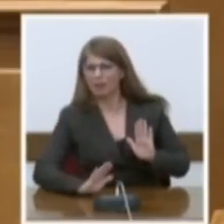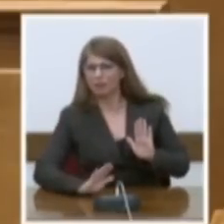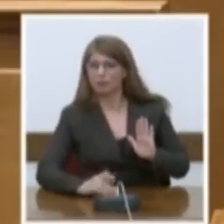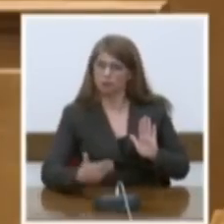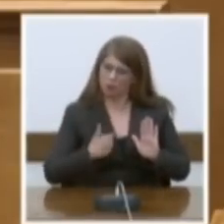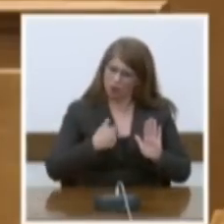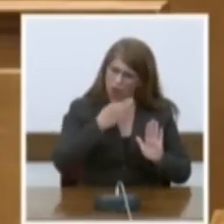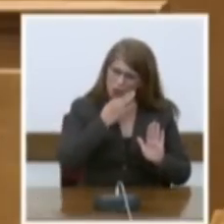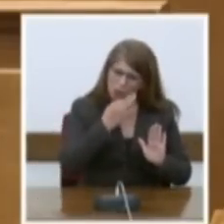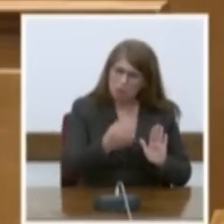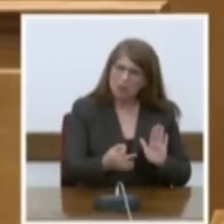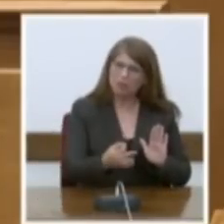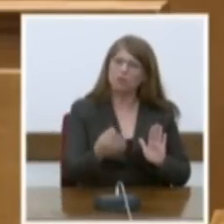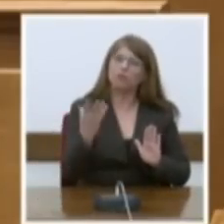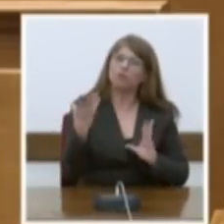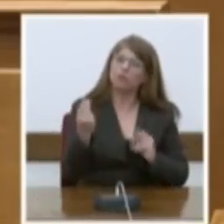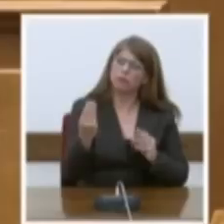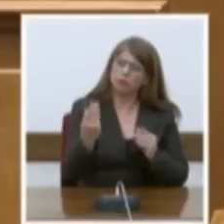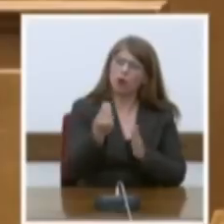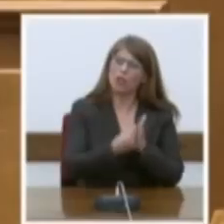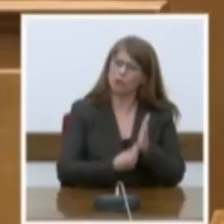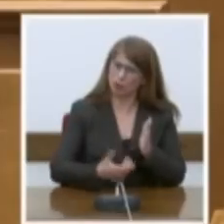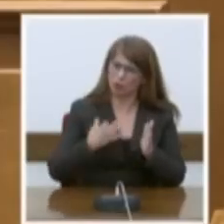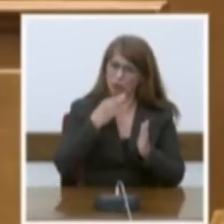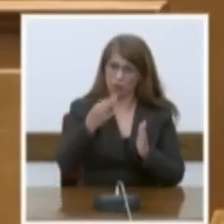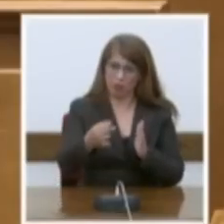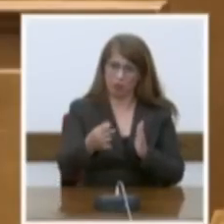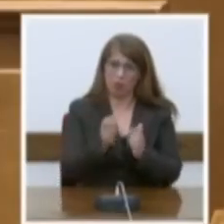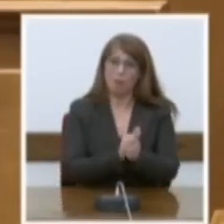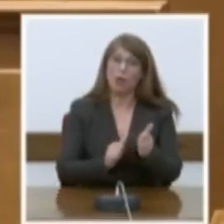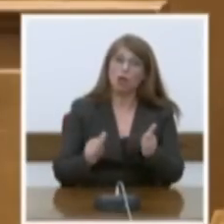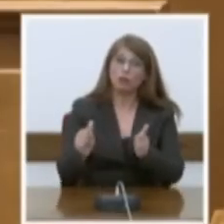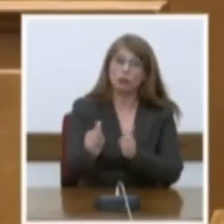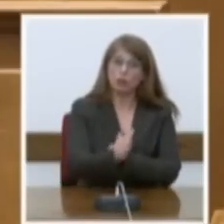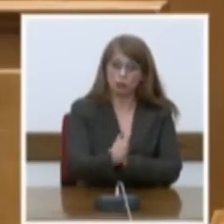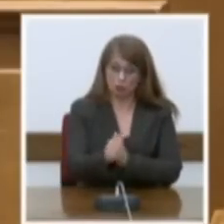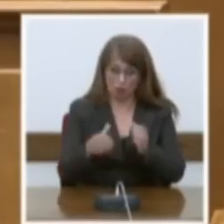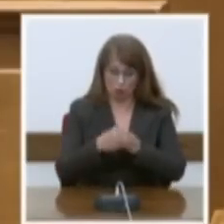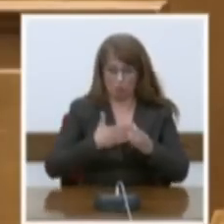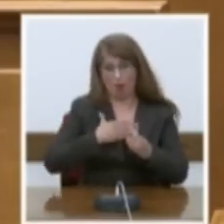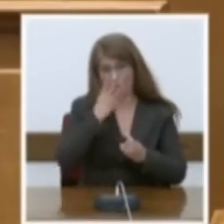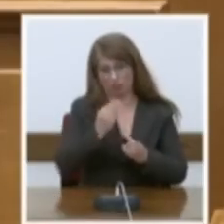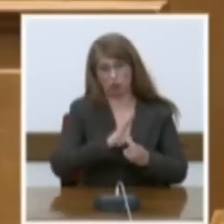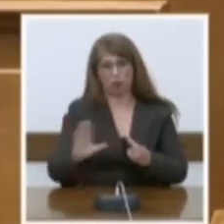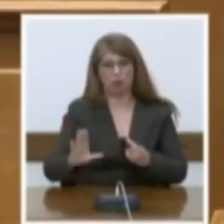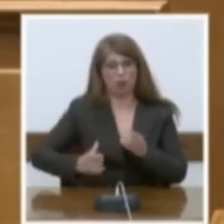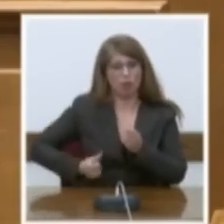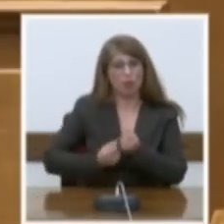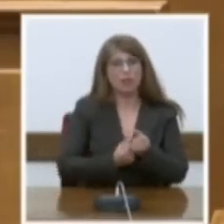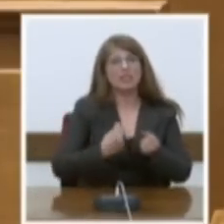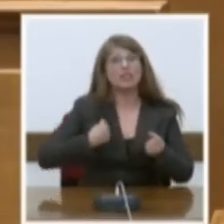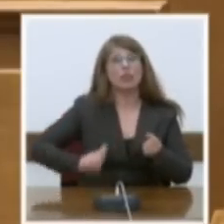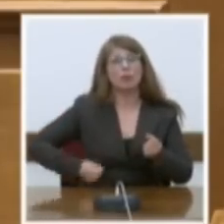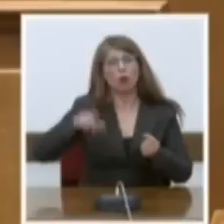πει επανειλημμένα, προτεραιότητά μας είναι η ενίσχυση του Δημοσίου Πανεπιστημίου για να